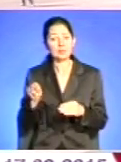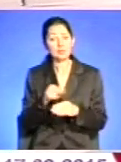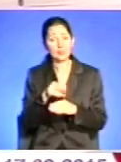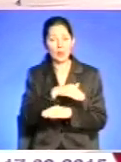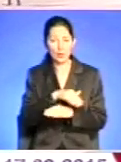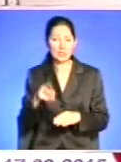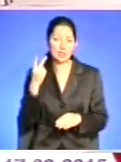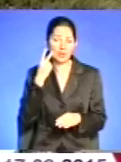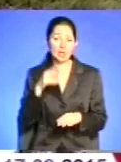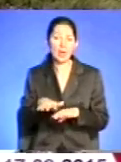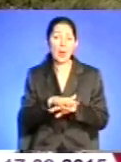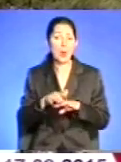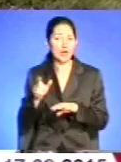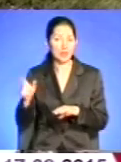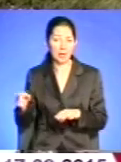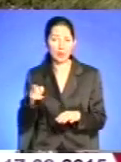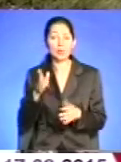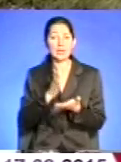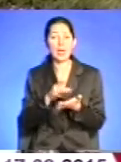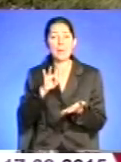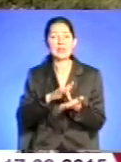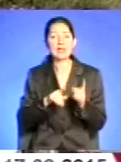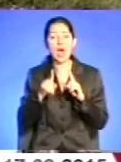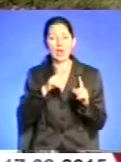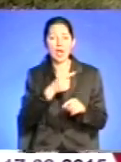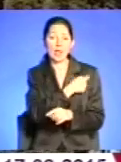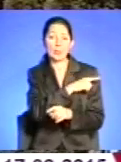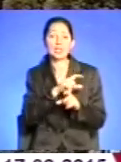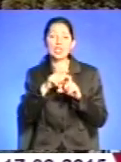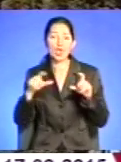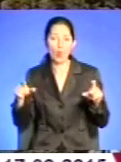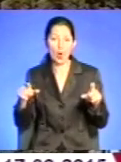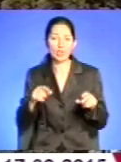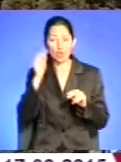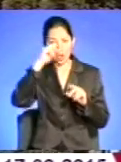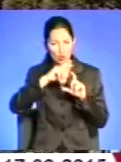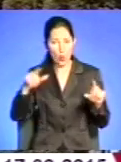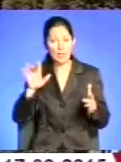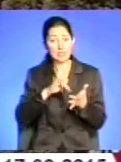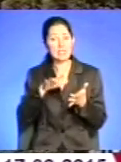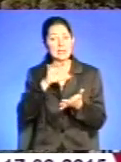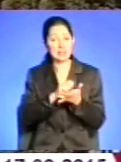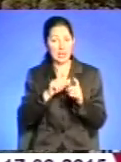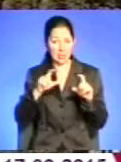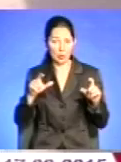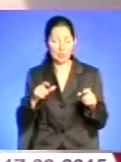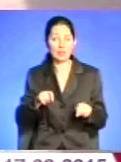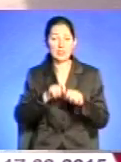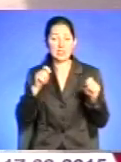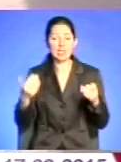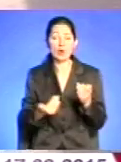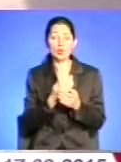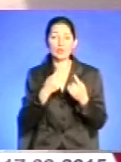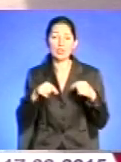вулиці завжди людно, адже тут знаходиться міська рада, медичний коледж, школа і центр зайнятості. Тож відкриття оновленої ділянки